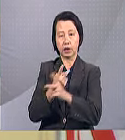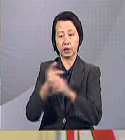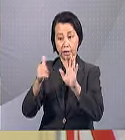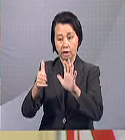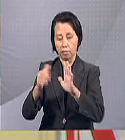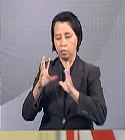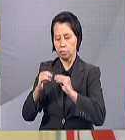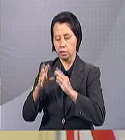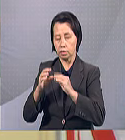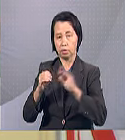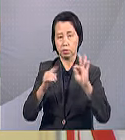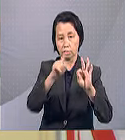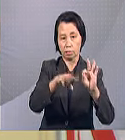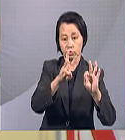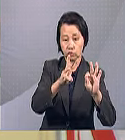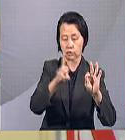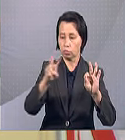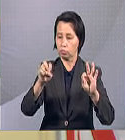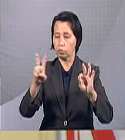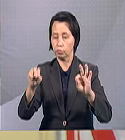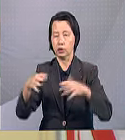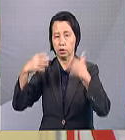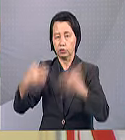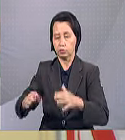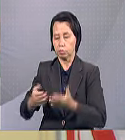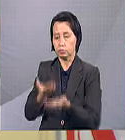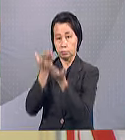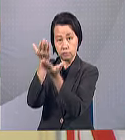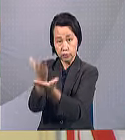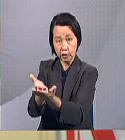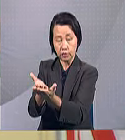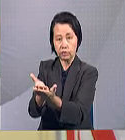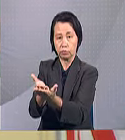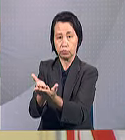pada 9 Jun 2020 telah mencadangkan